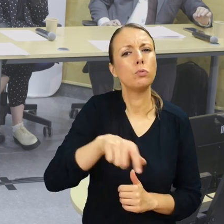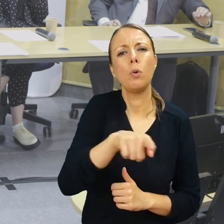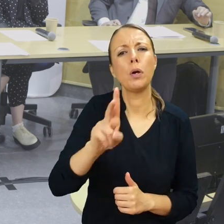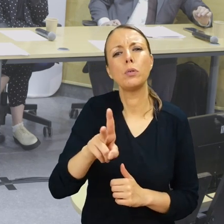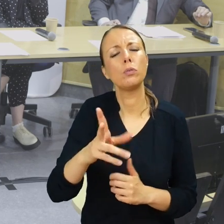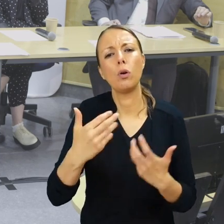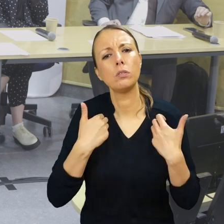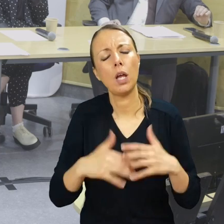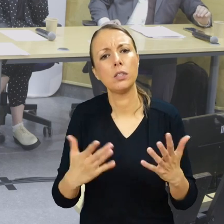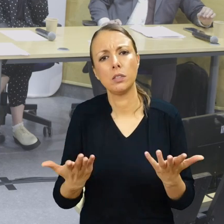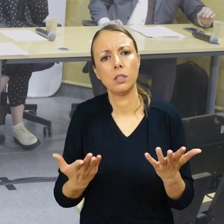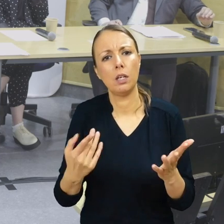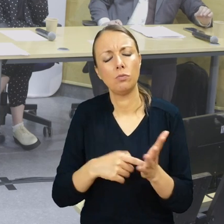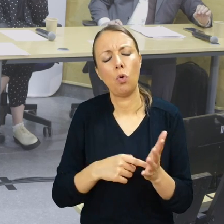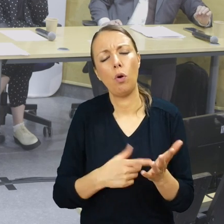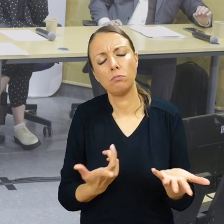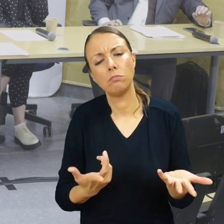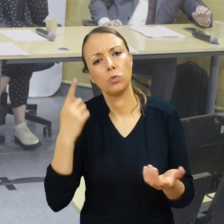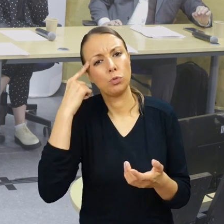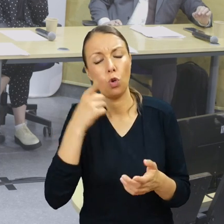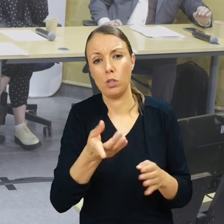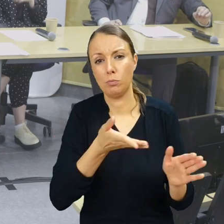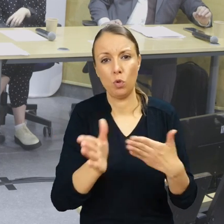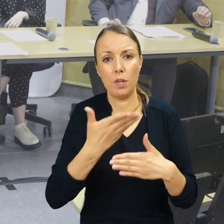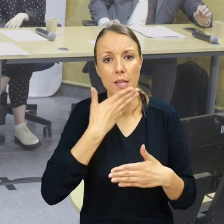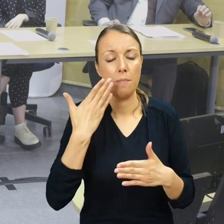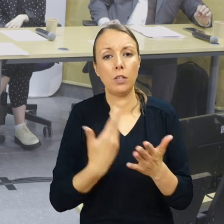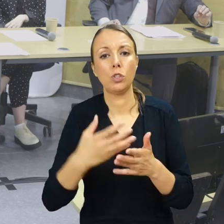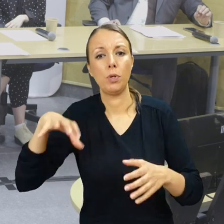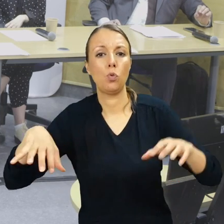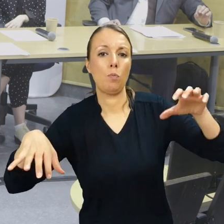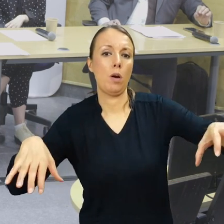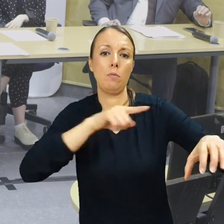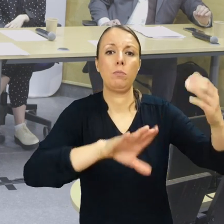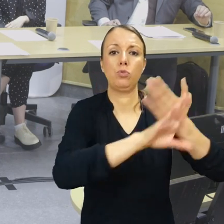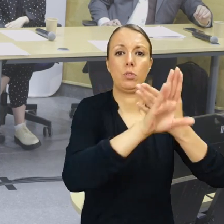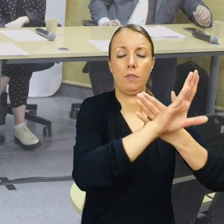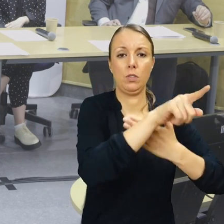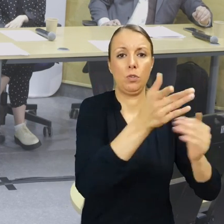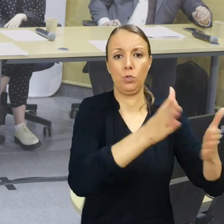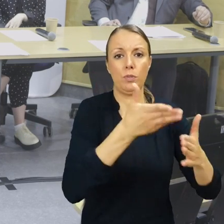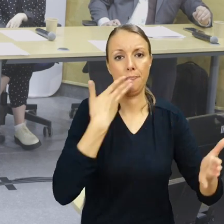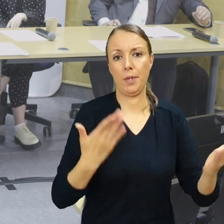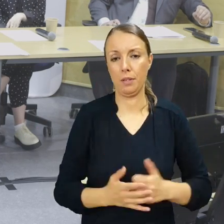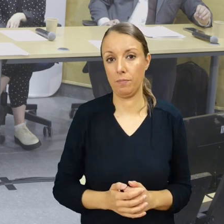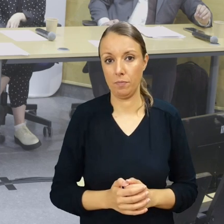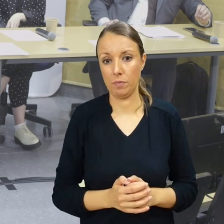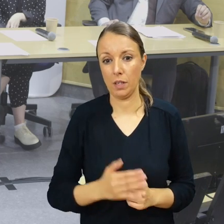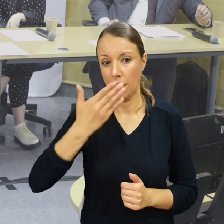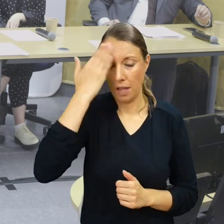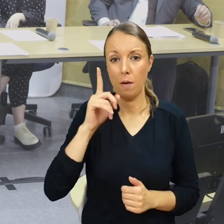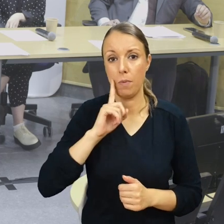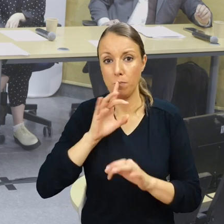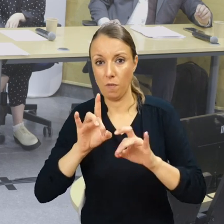godni tego, żeby stawać po tej drugiej stronie tego stosunku przedstawicielskiego. Więc ja nie wiem, czy pan profesor chciałby się